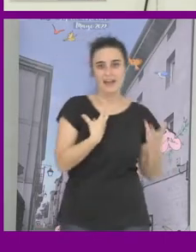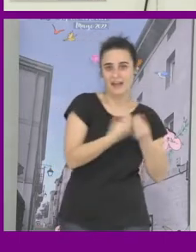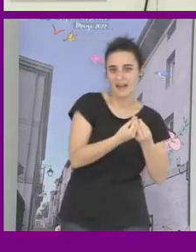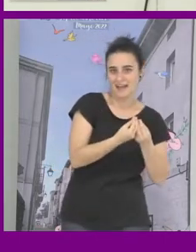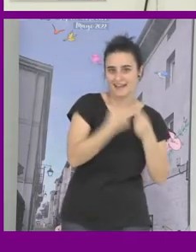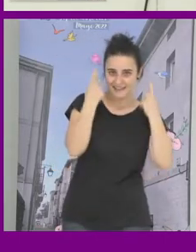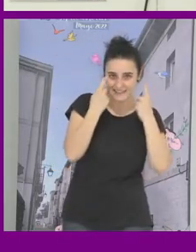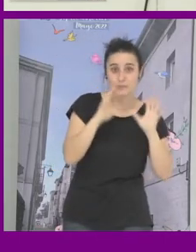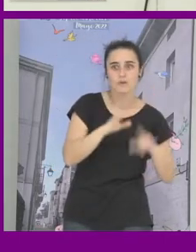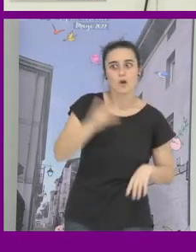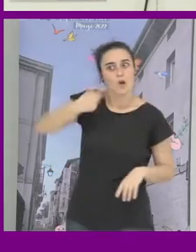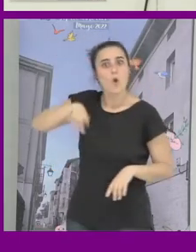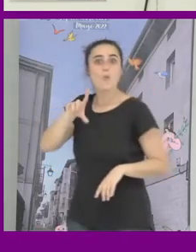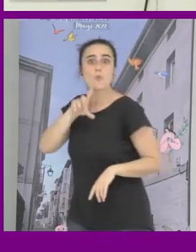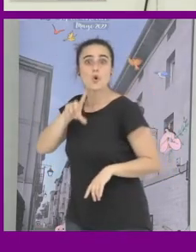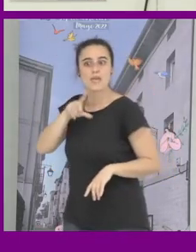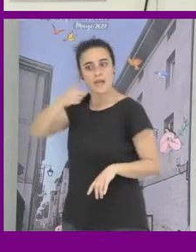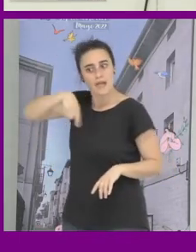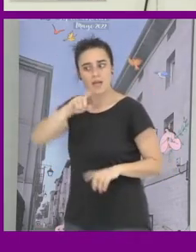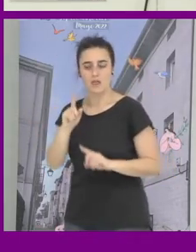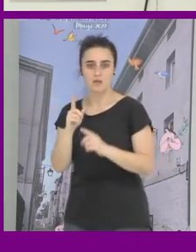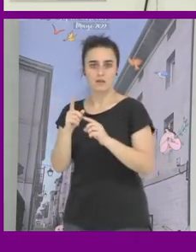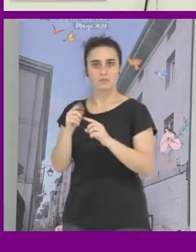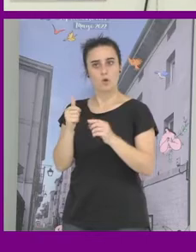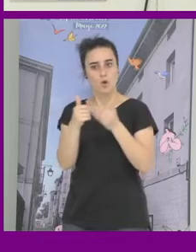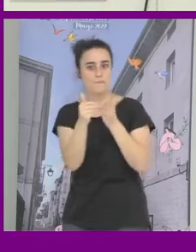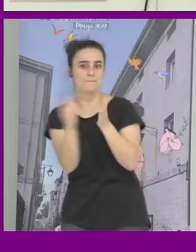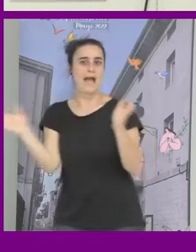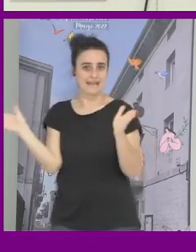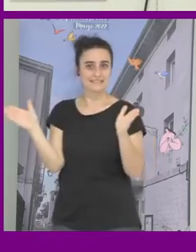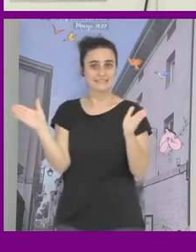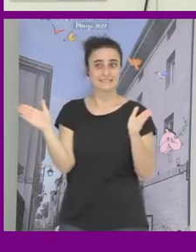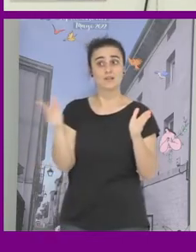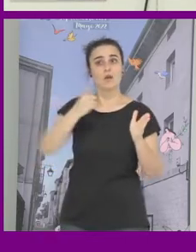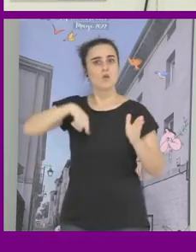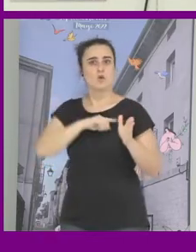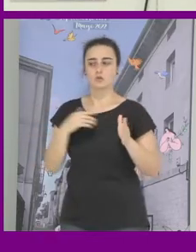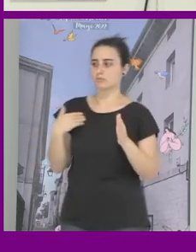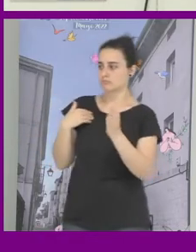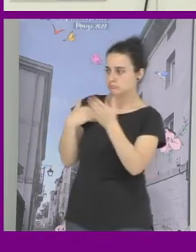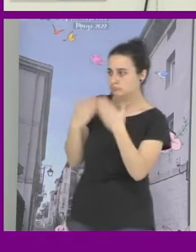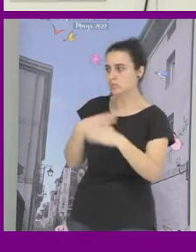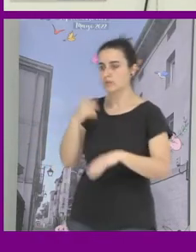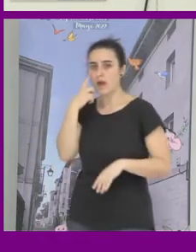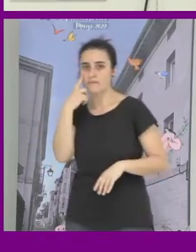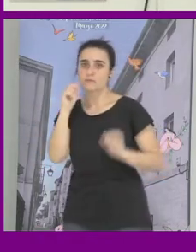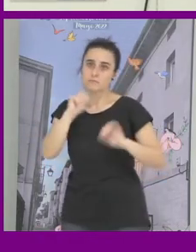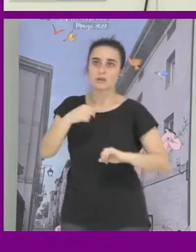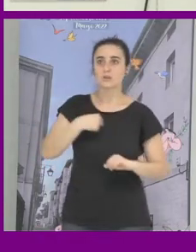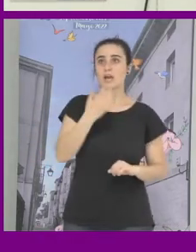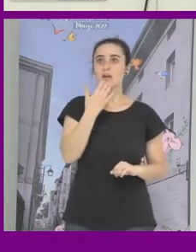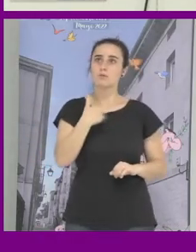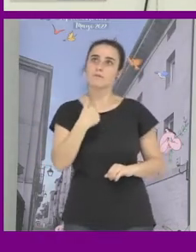boieron artean, ba, ba, horizonte hori, ba, zabalagoa da nola bait, ez? Eta gure artean erabaki dezakegu, ba, bale, igual nik daukat